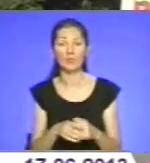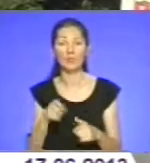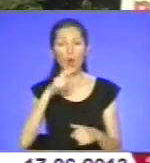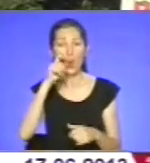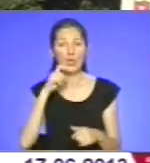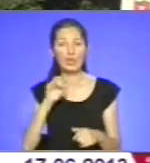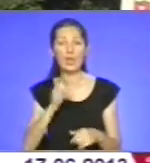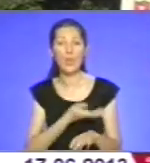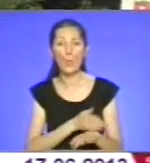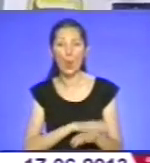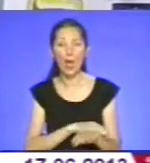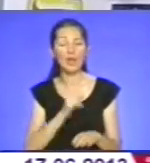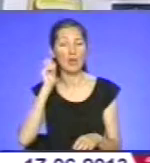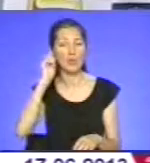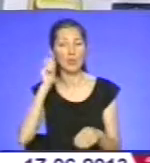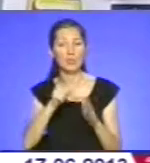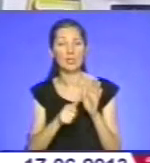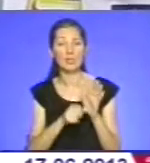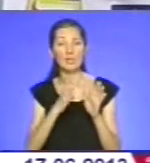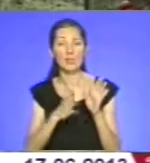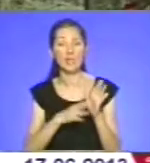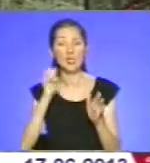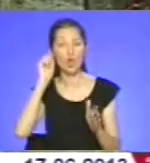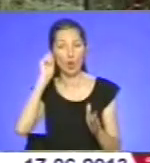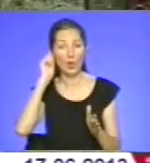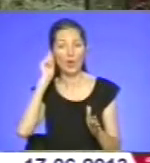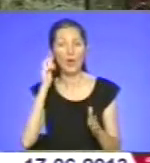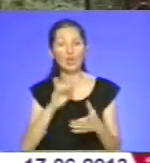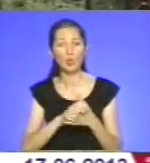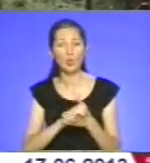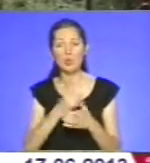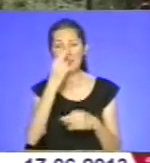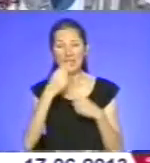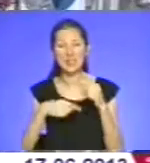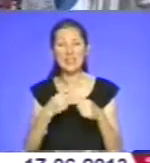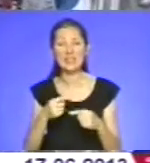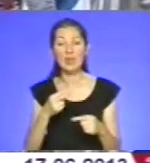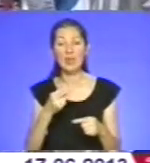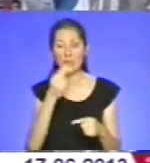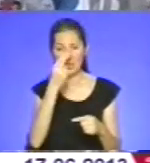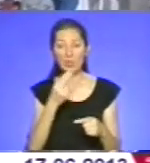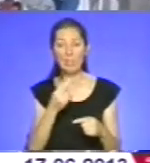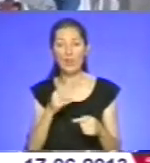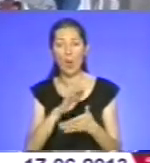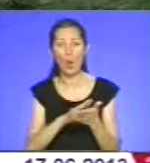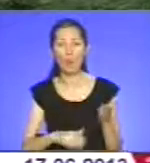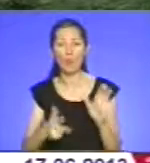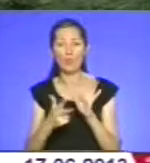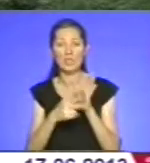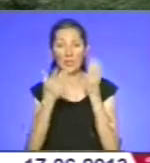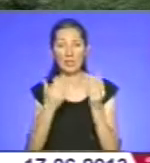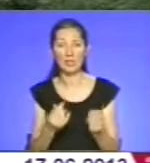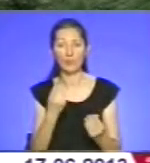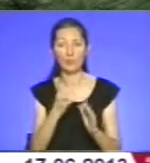Українці і поляки віком 16-19 років ознайомлювалися із традиціями і звичаями протягом 8 днів. В першу